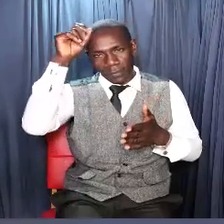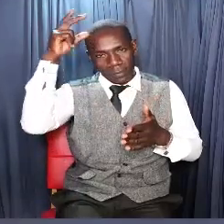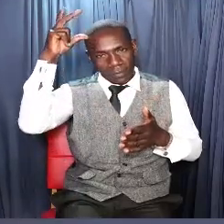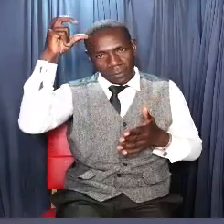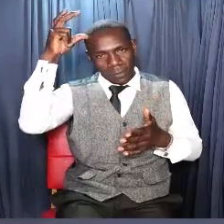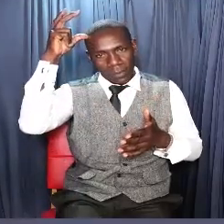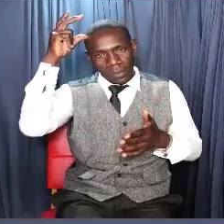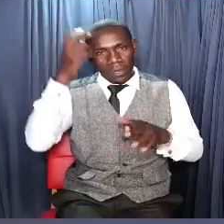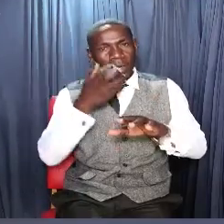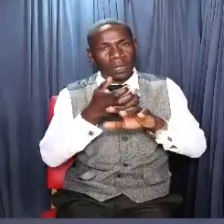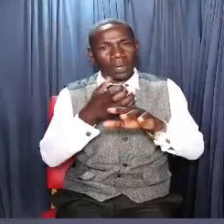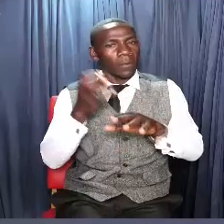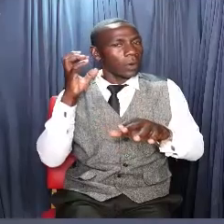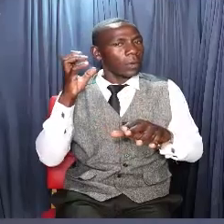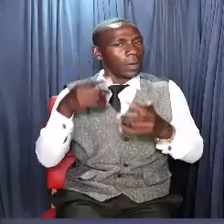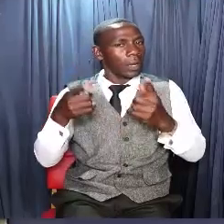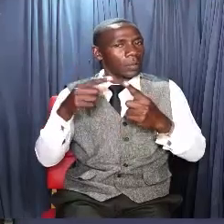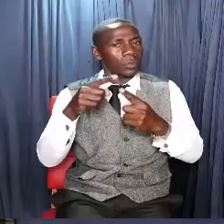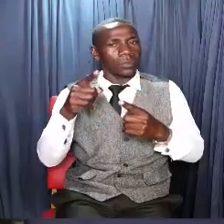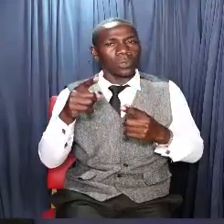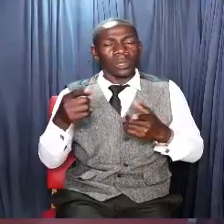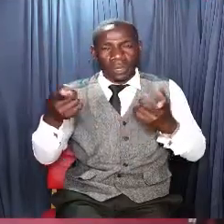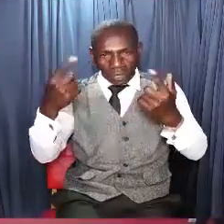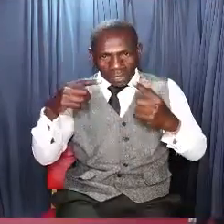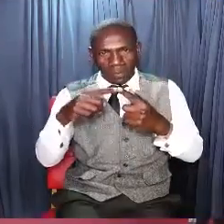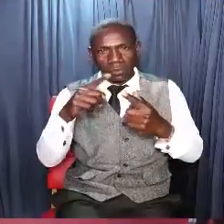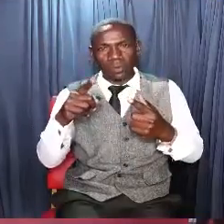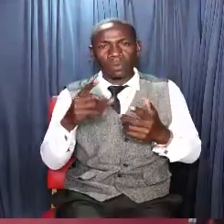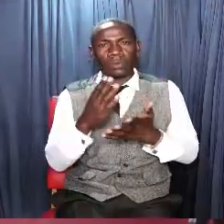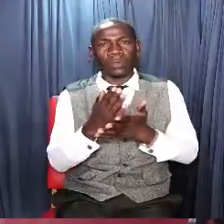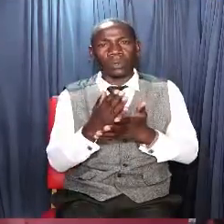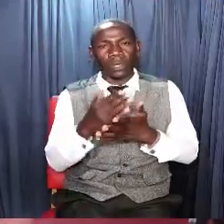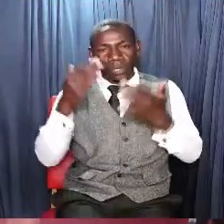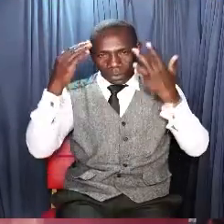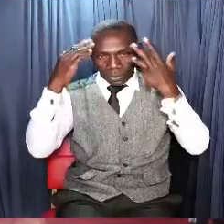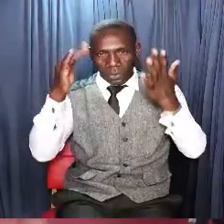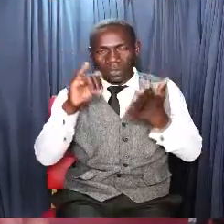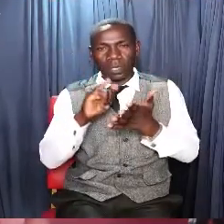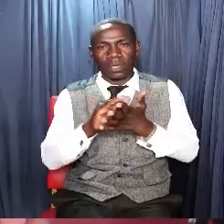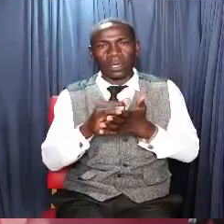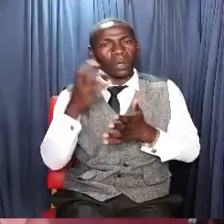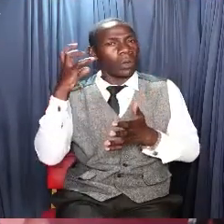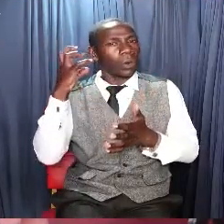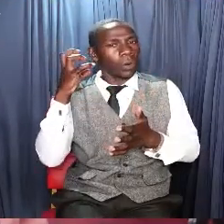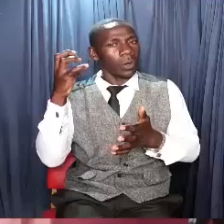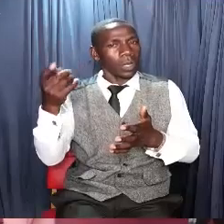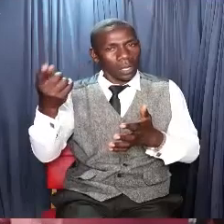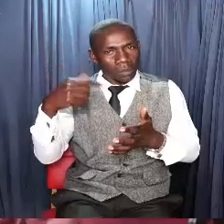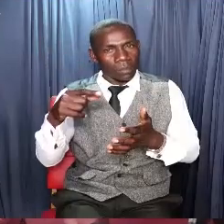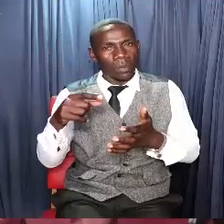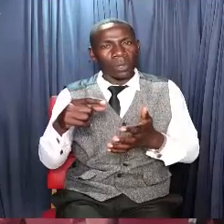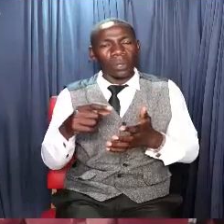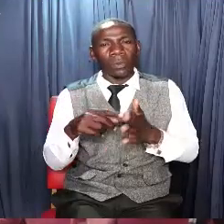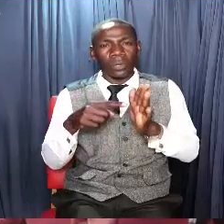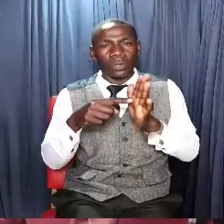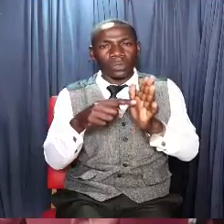devil. Na mawe yako yanakuja. And the stones are they are coming. Yatakuja tu. They shall just come. Na hujui kwamba and you don't know mawe yakija. When stones come. Je,